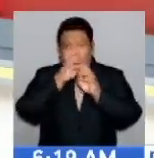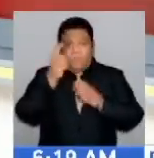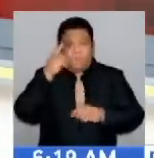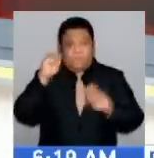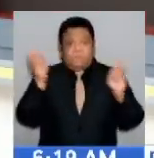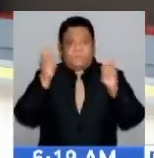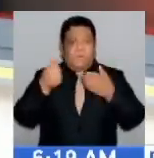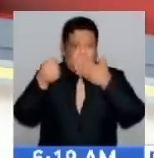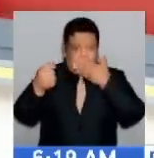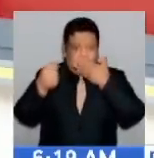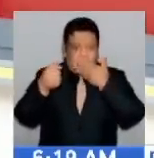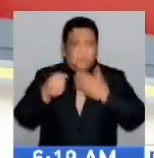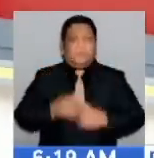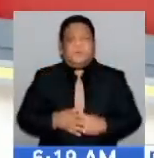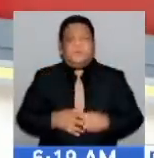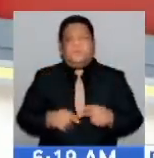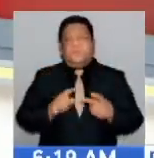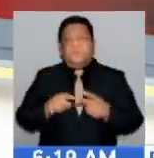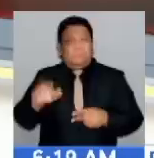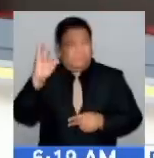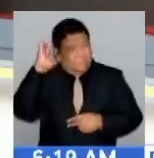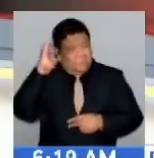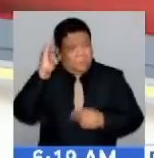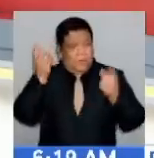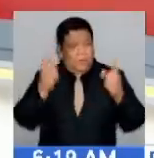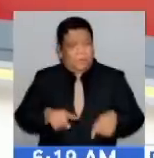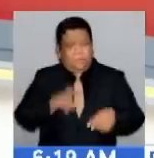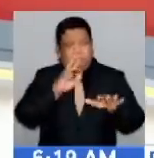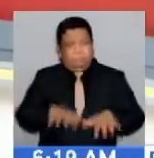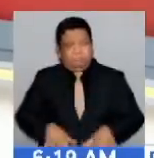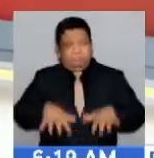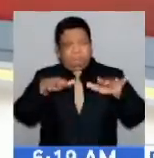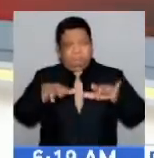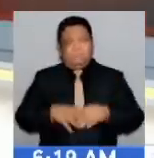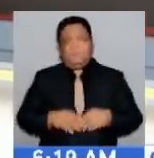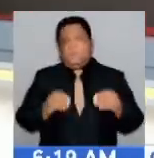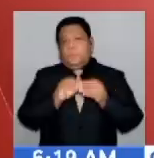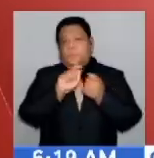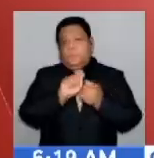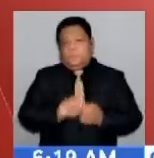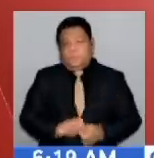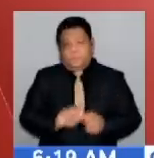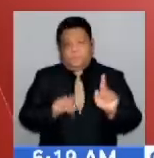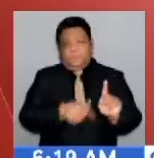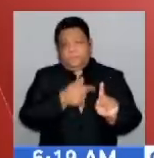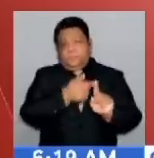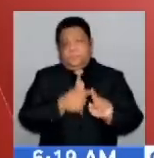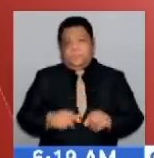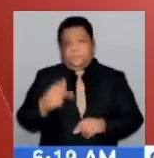ang nalubog sa baha. Yan ang unang balita ng host ng GMA Regional TV Early Edition na si Caitlin